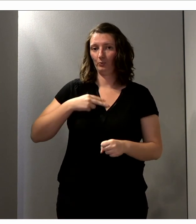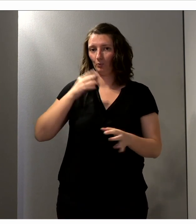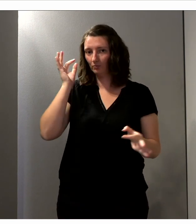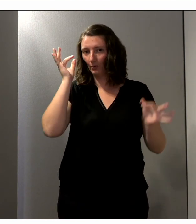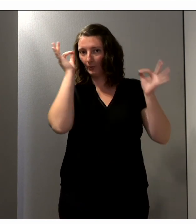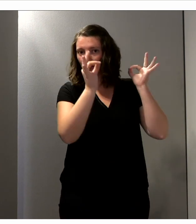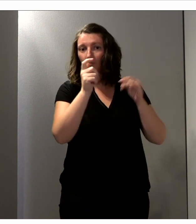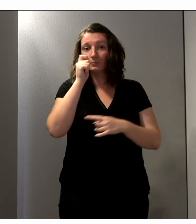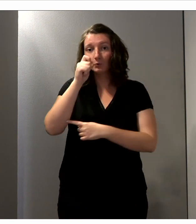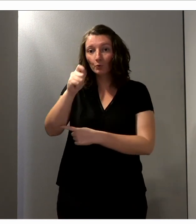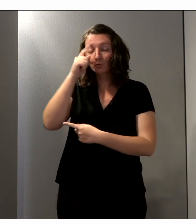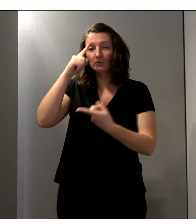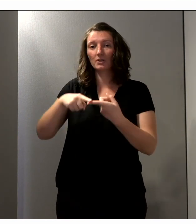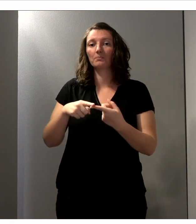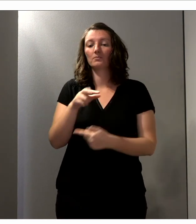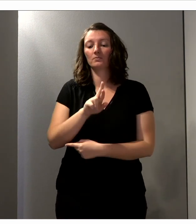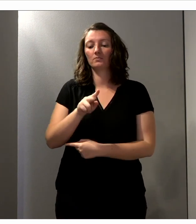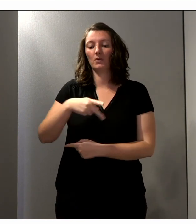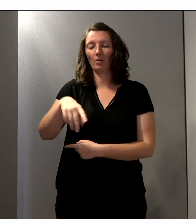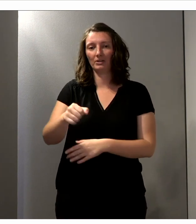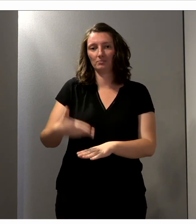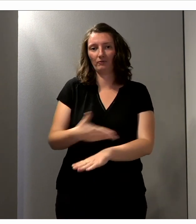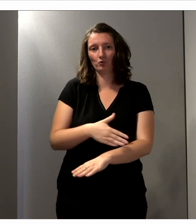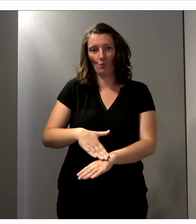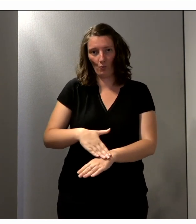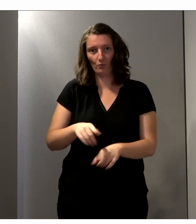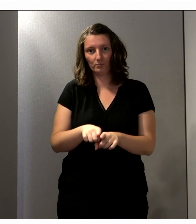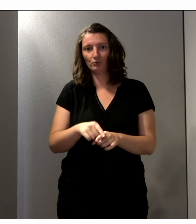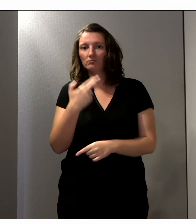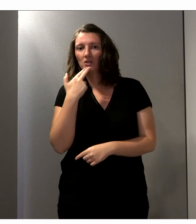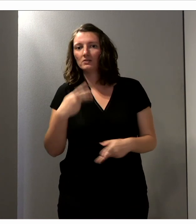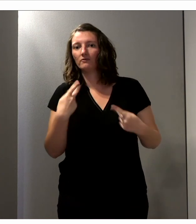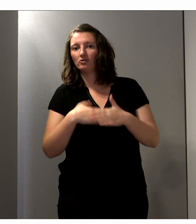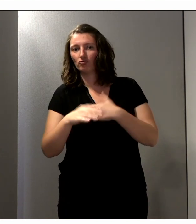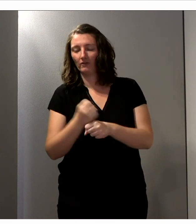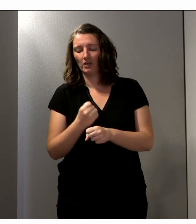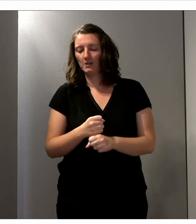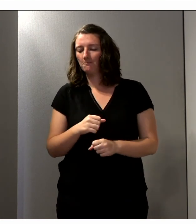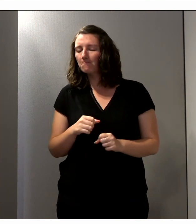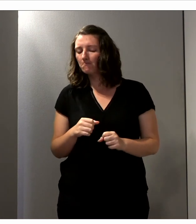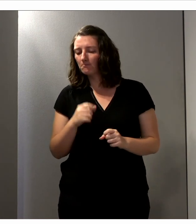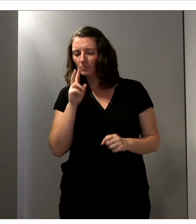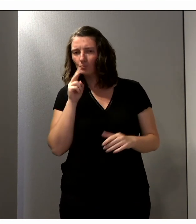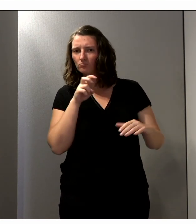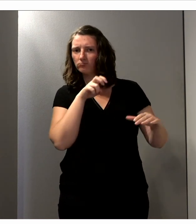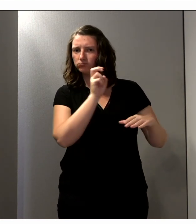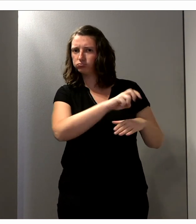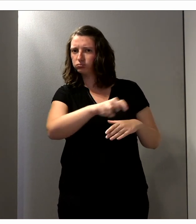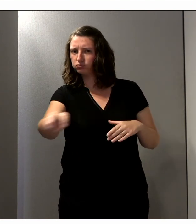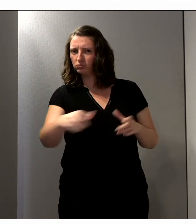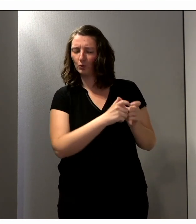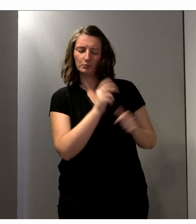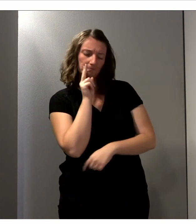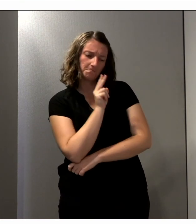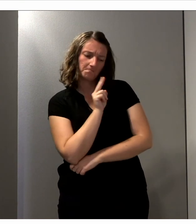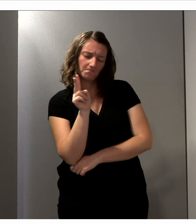en prévention des risques psychosociaux et qualité de vie au travail, être témoin finalement des difficultés à la fois des chefs d'entreprise, des